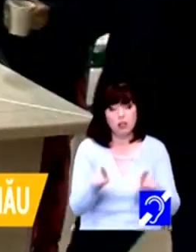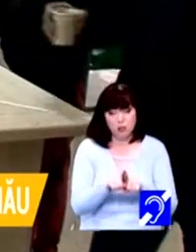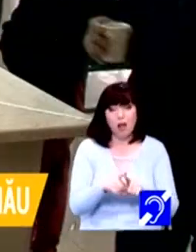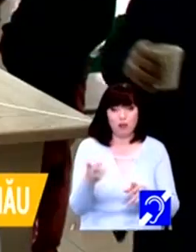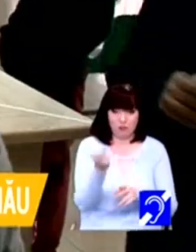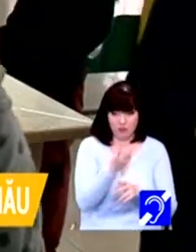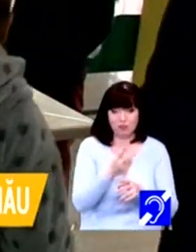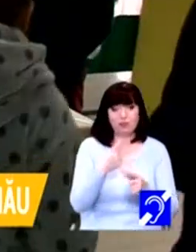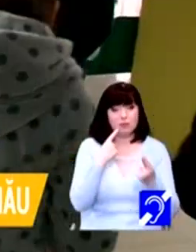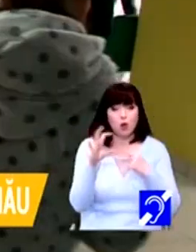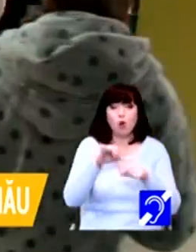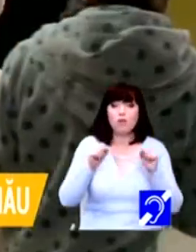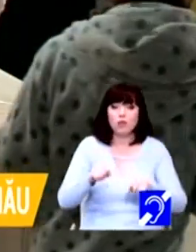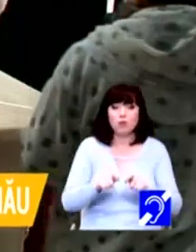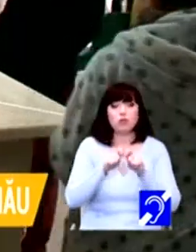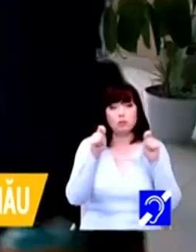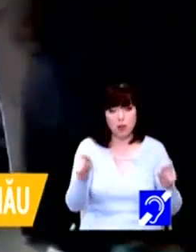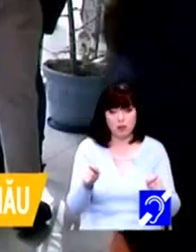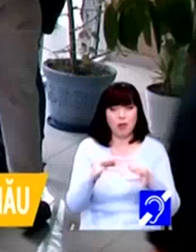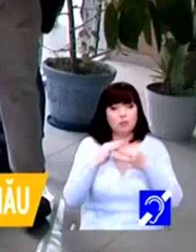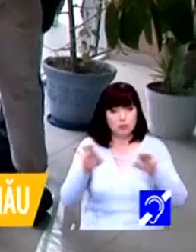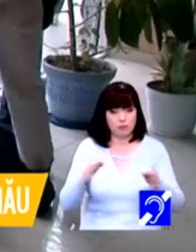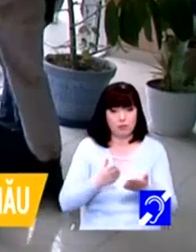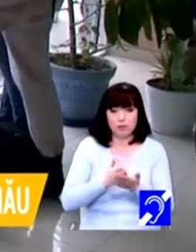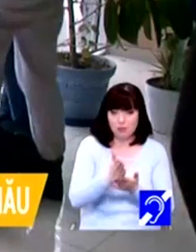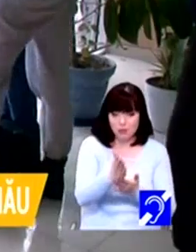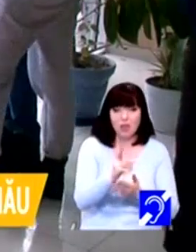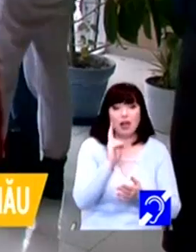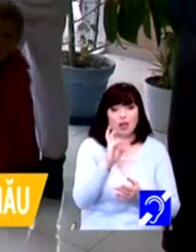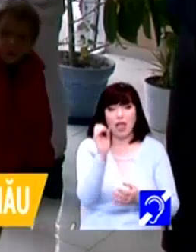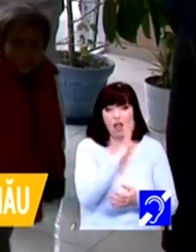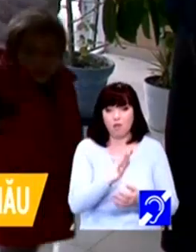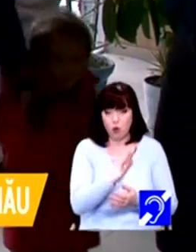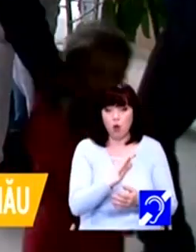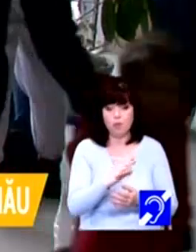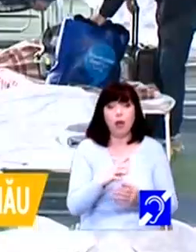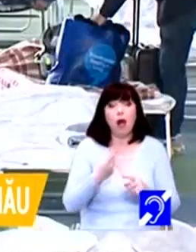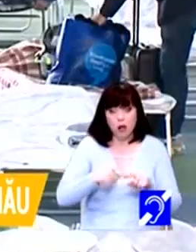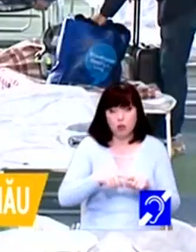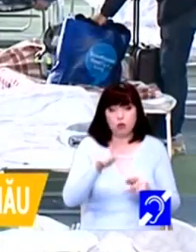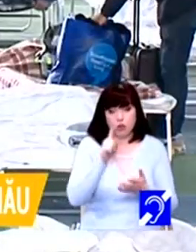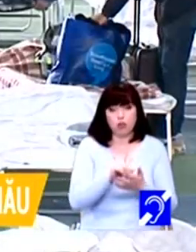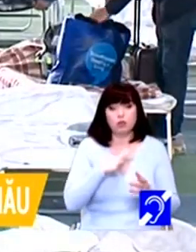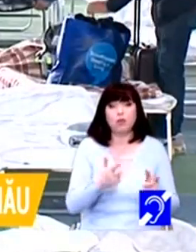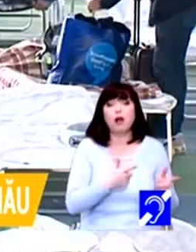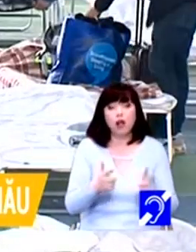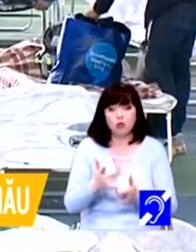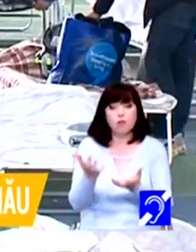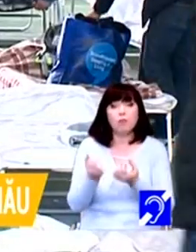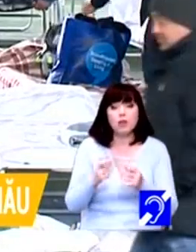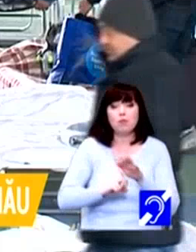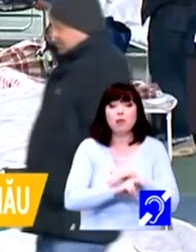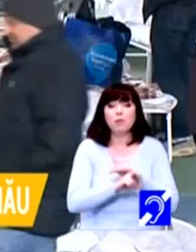au discutat posibilitatea de creare a coridoarelor umanitare spre țările UE, care sunt pregătite să primească refugiați